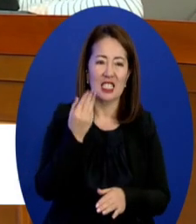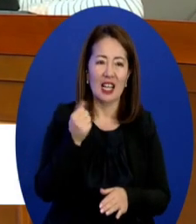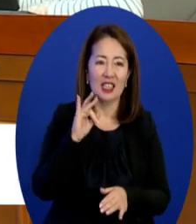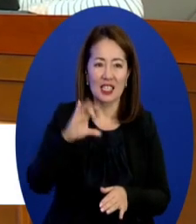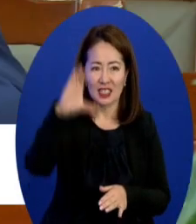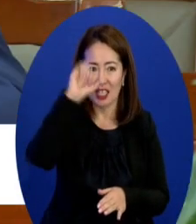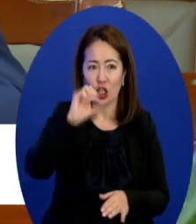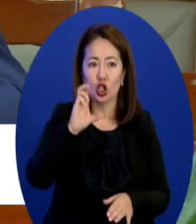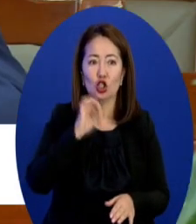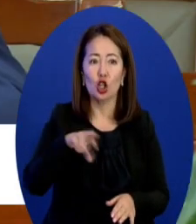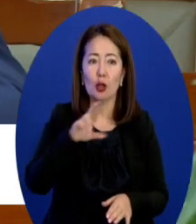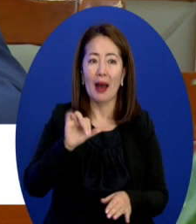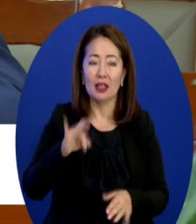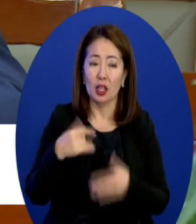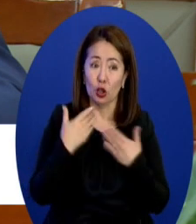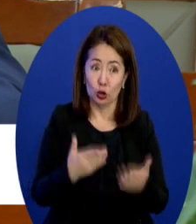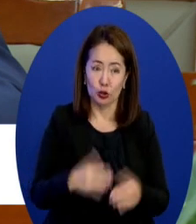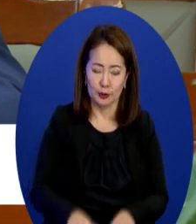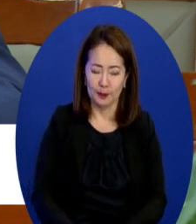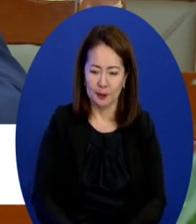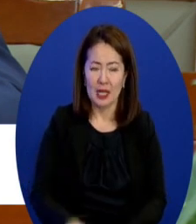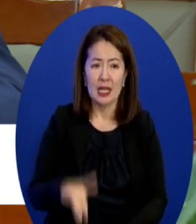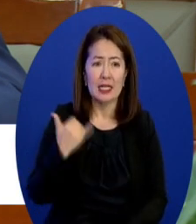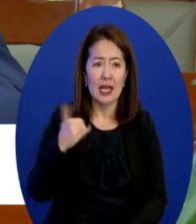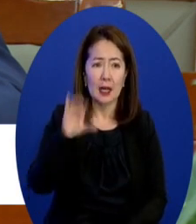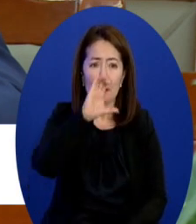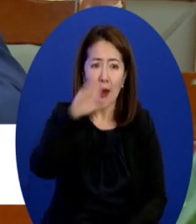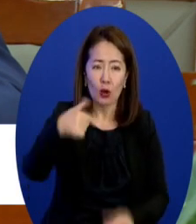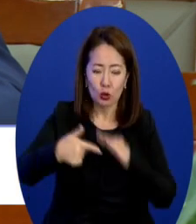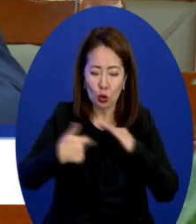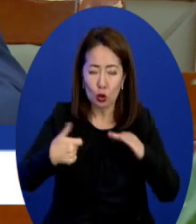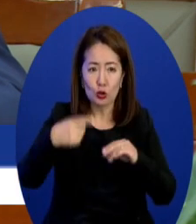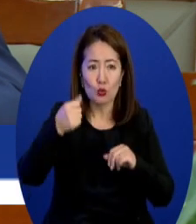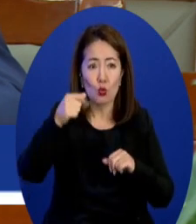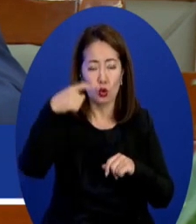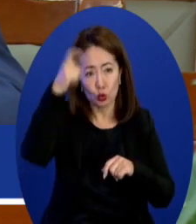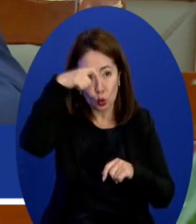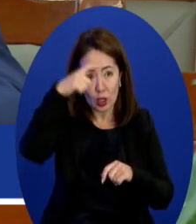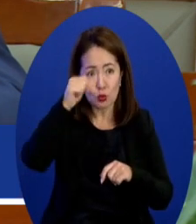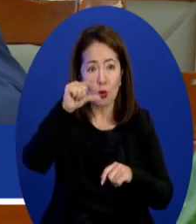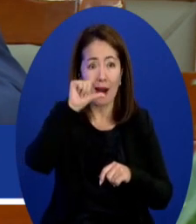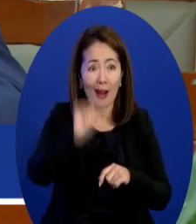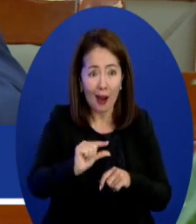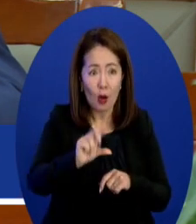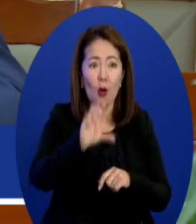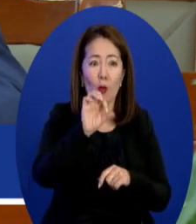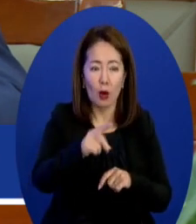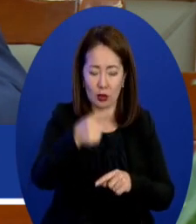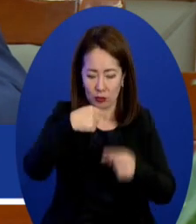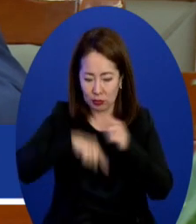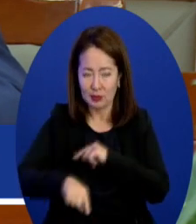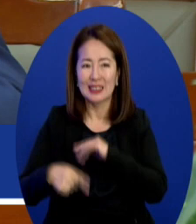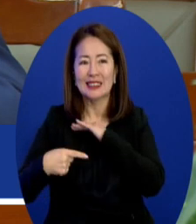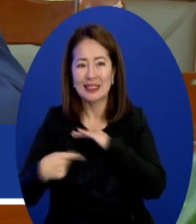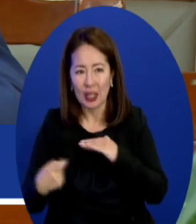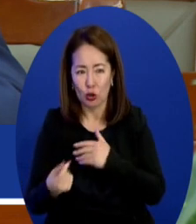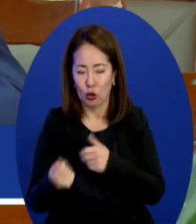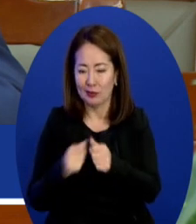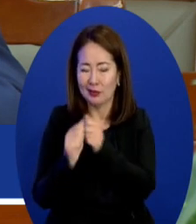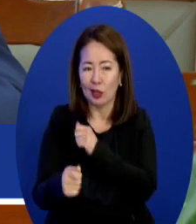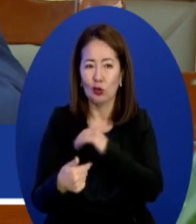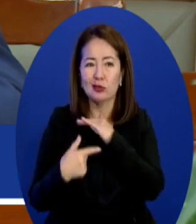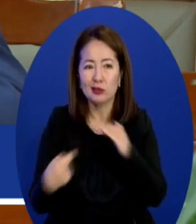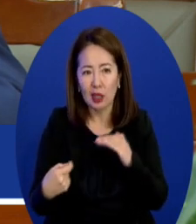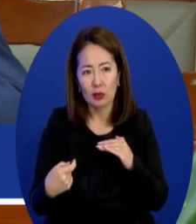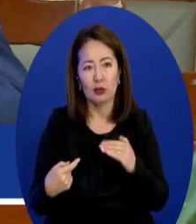байна. Түрээсийн төлбөрөө бууруулсан аж ахуй нэгжүүдээс авж байгаа орлогын алан дотроо түрээсийн орлого нуудалд